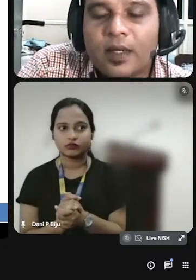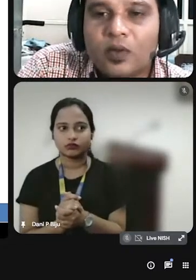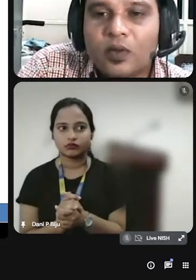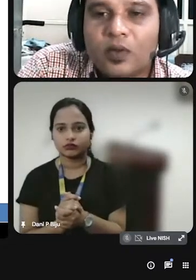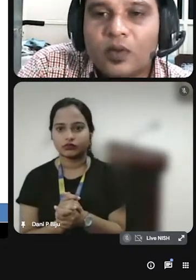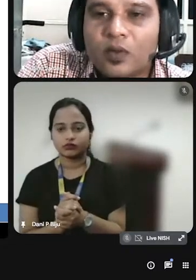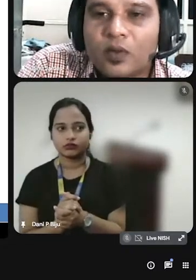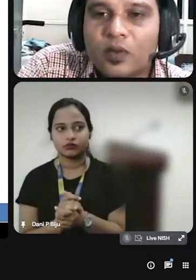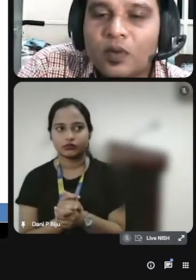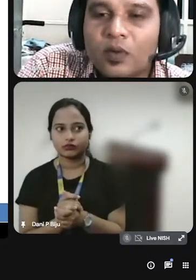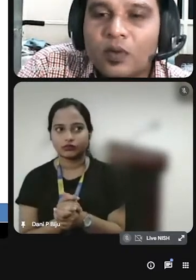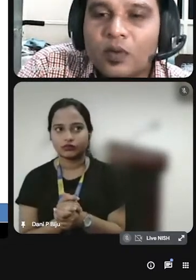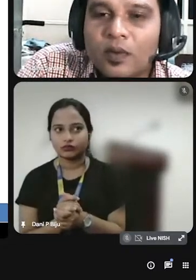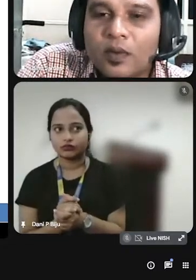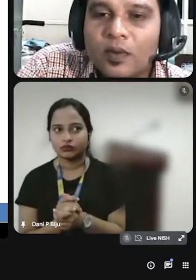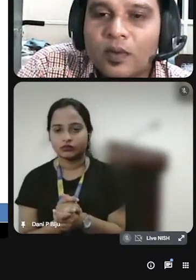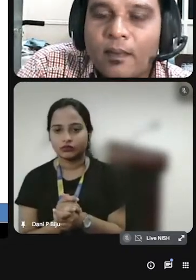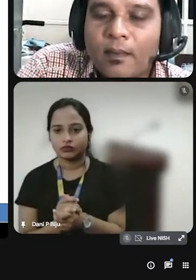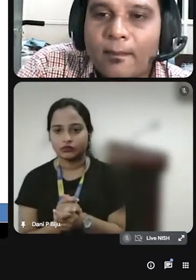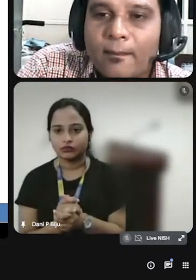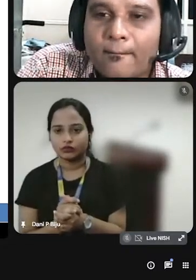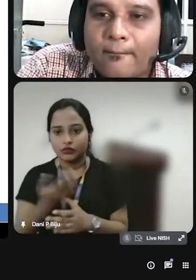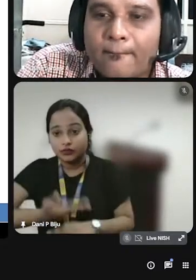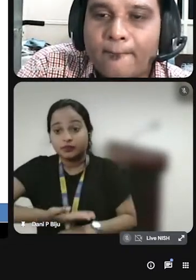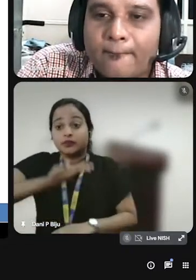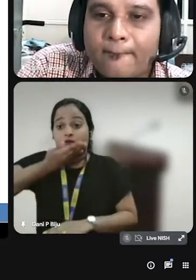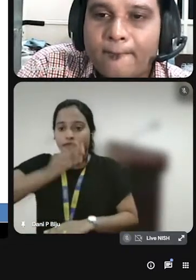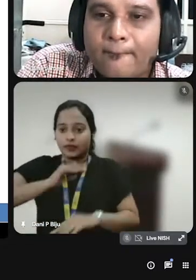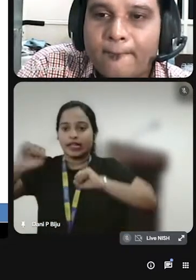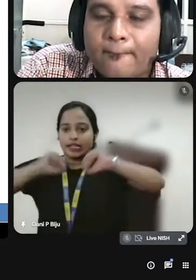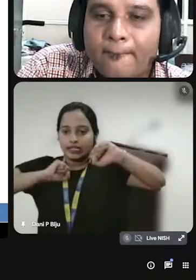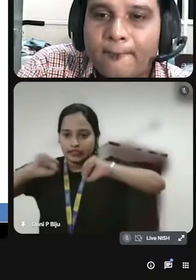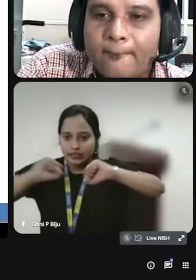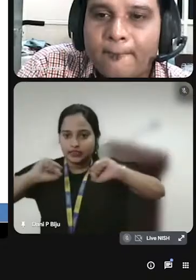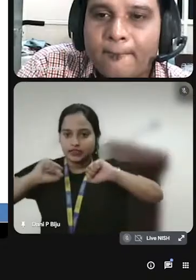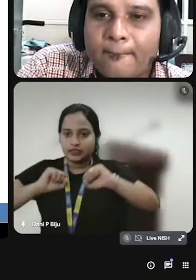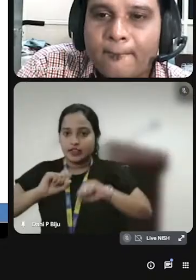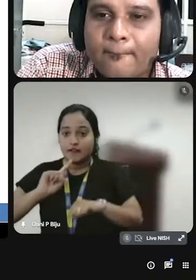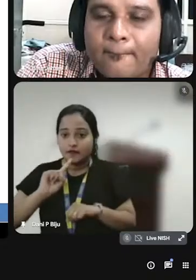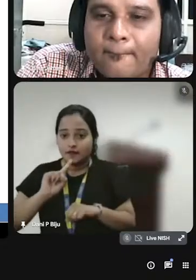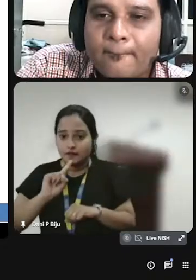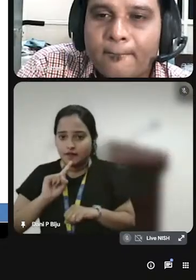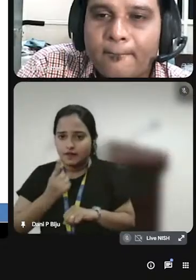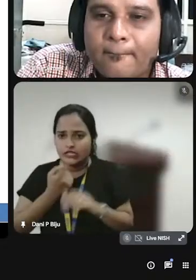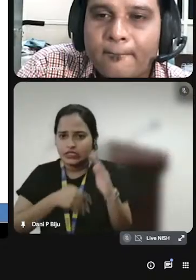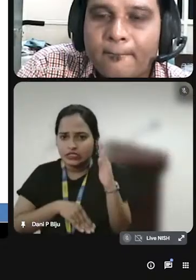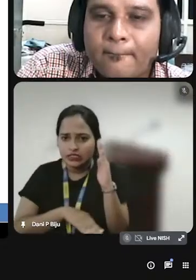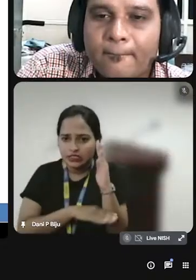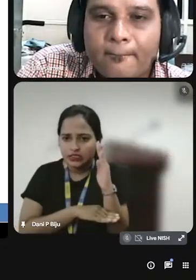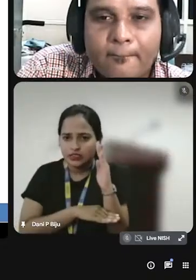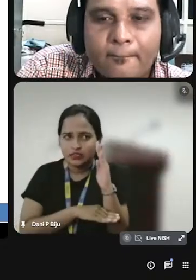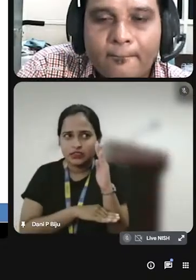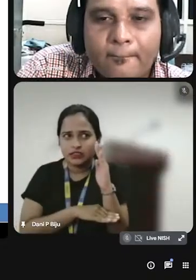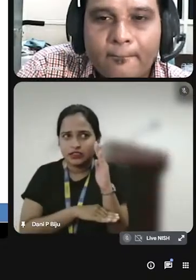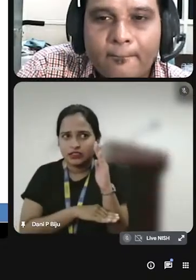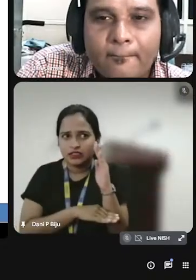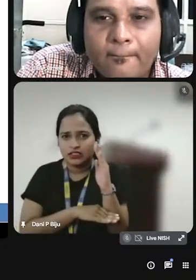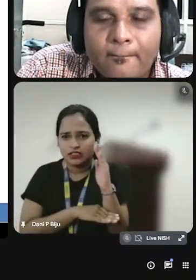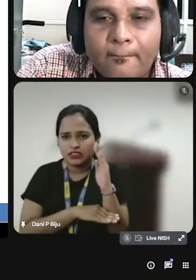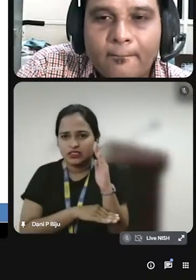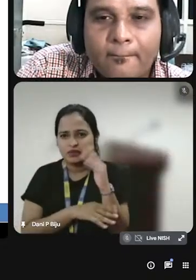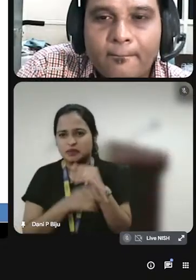കേൾക്കാം, പറഞ്ഞോളൂ. ബ്രീത്തിങ് എക്സസൈസ് ആദ്യത്തെ കാണിച്ചിട്ട് വേറെ